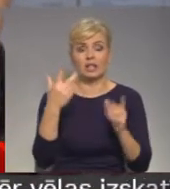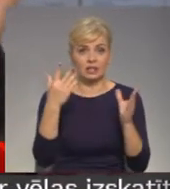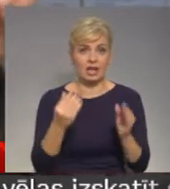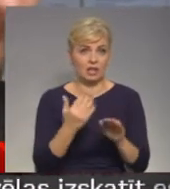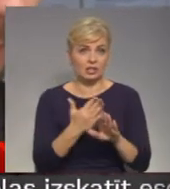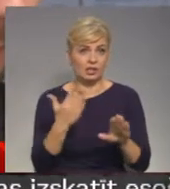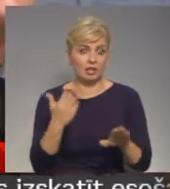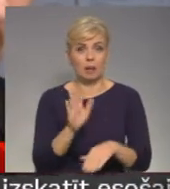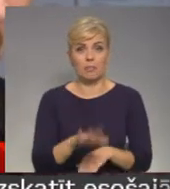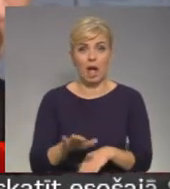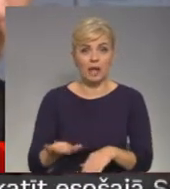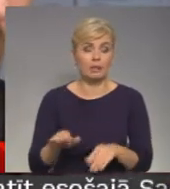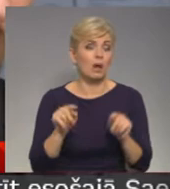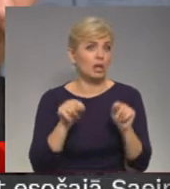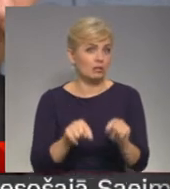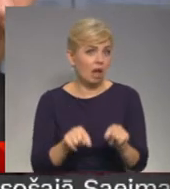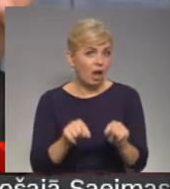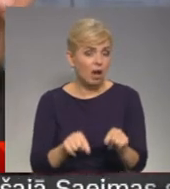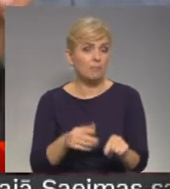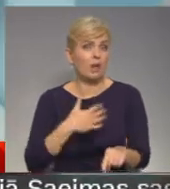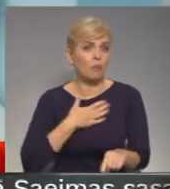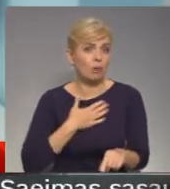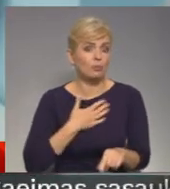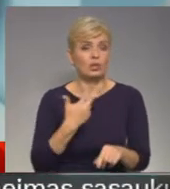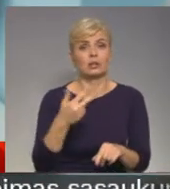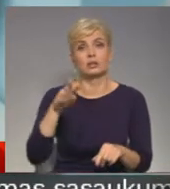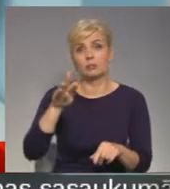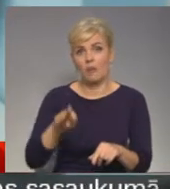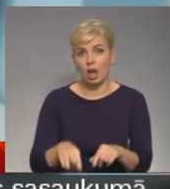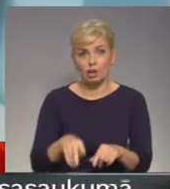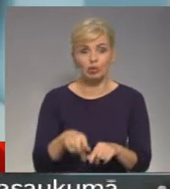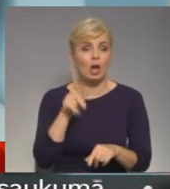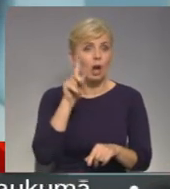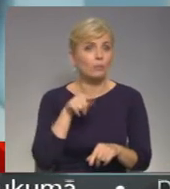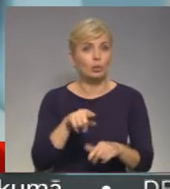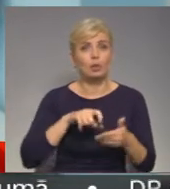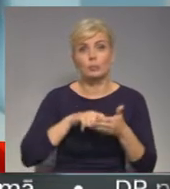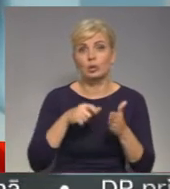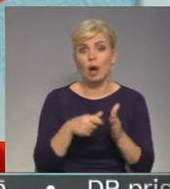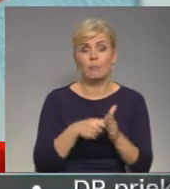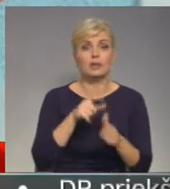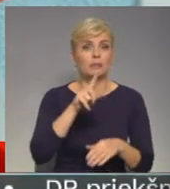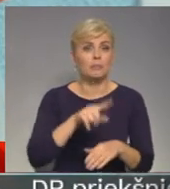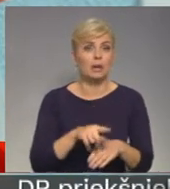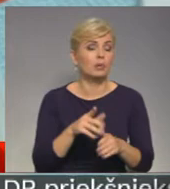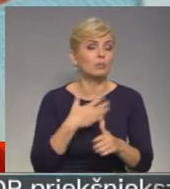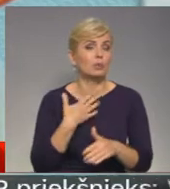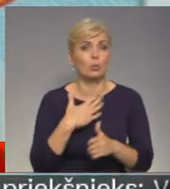rinda ir bērniem, tad pie mums kaut kur 3 mēneši. Protams, pēc šī kabineta pieprasījums ir